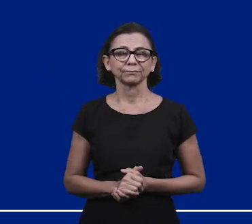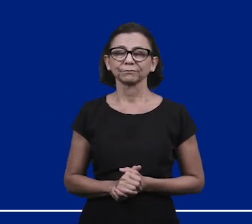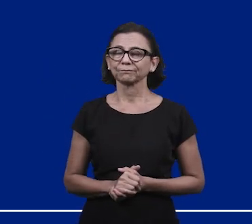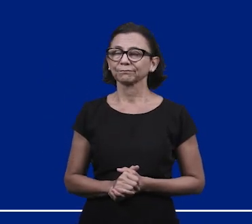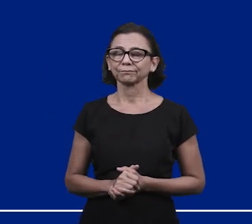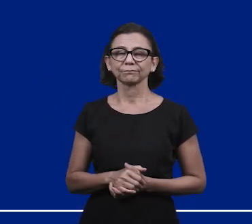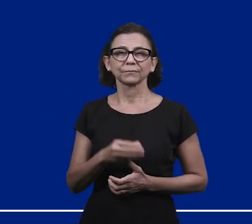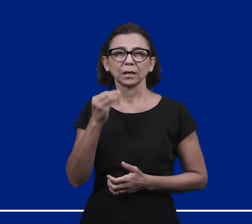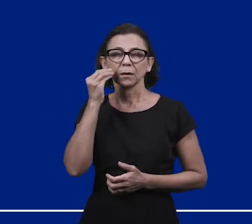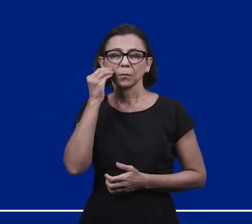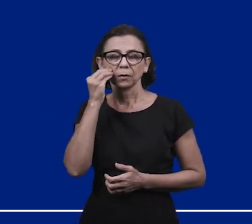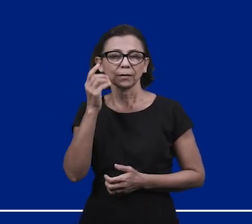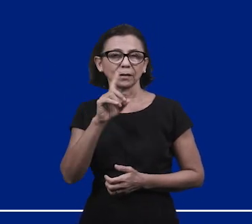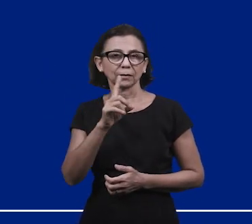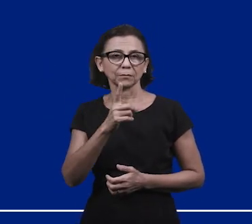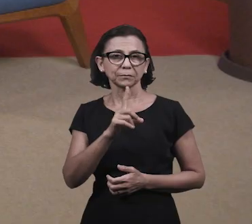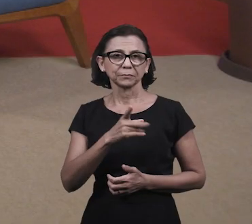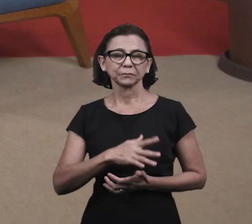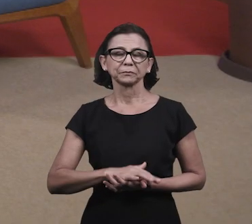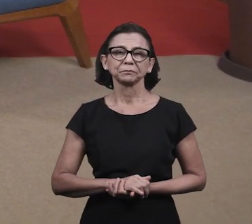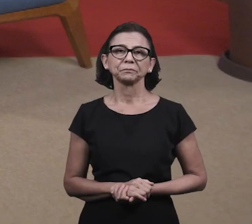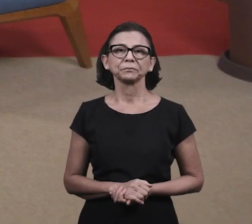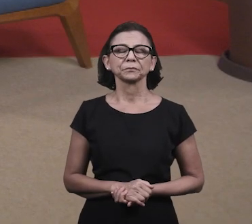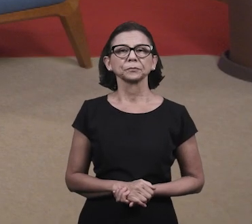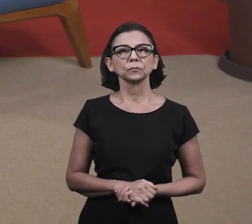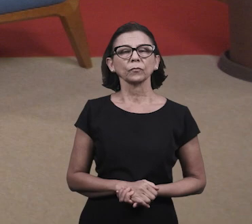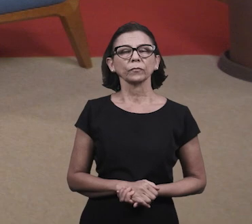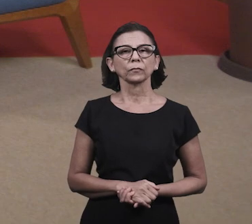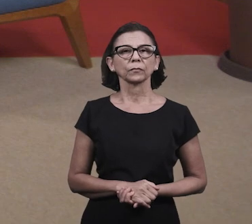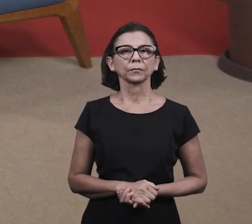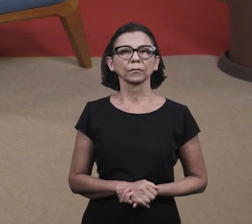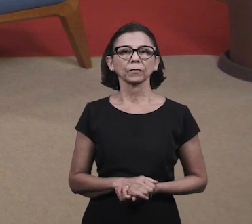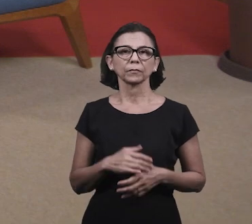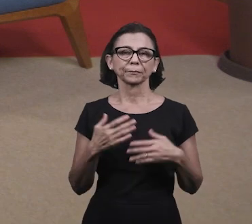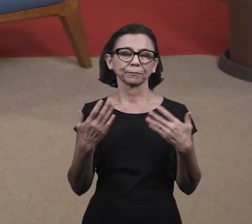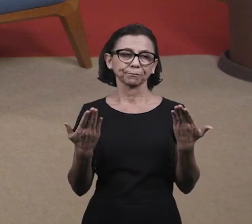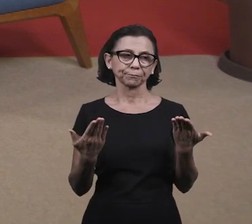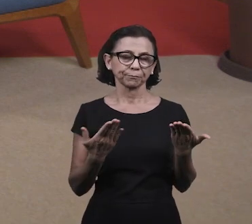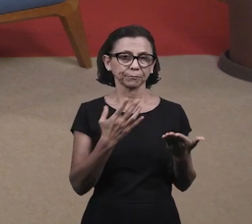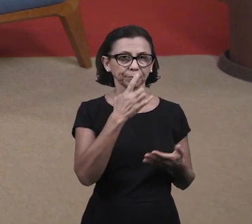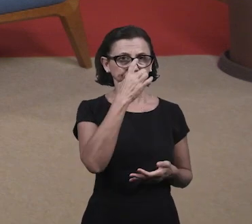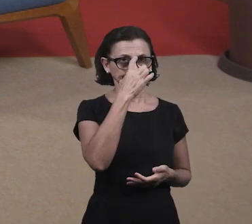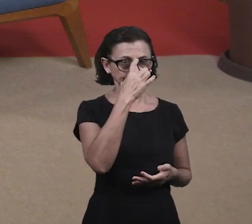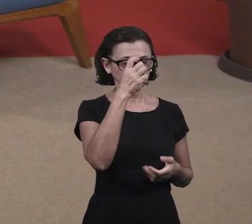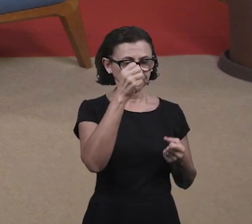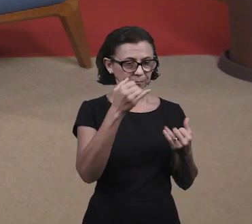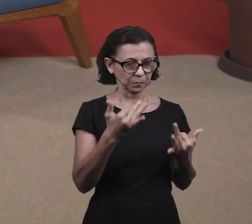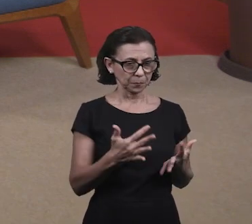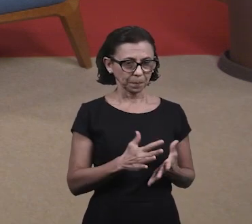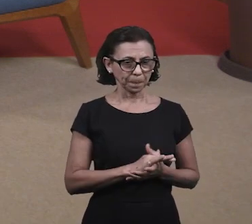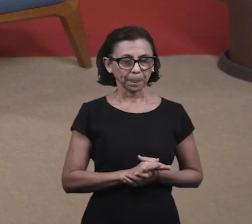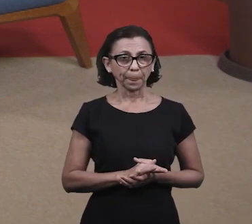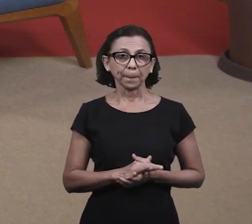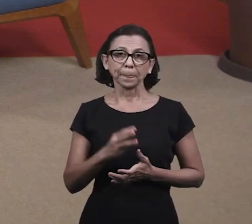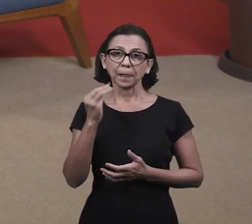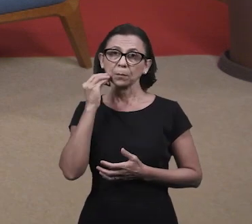scène. Daniel, quelle est la signification de ce jugement? L'opportunité a été donnée,